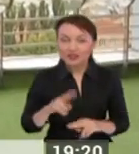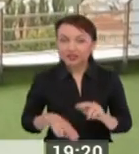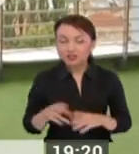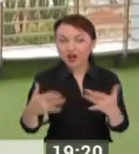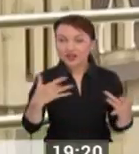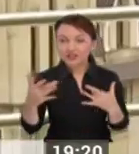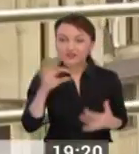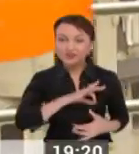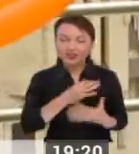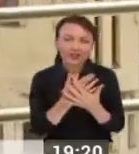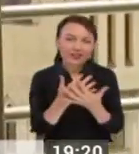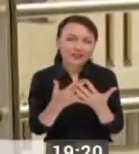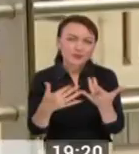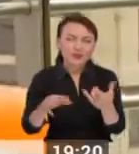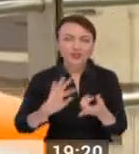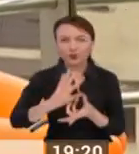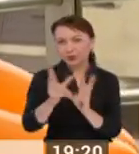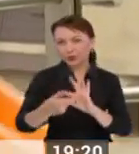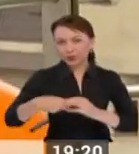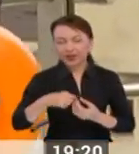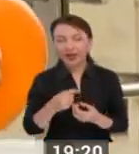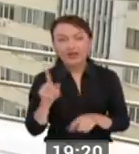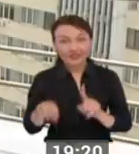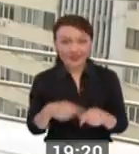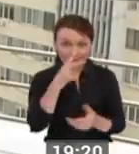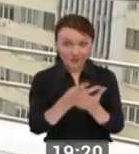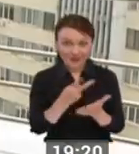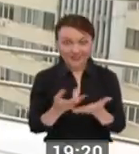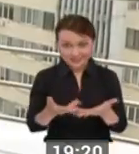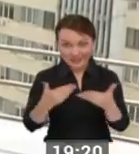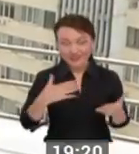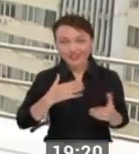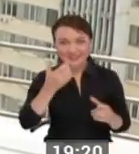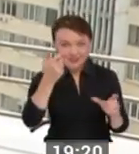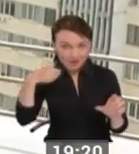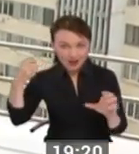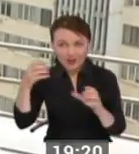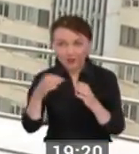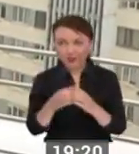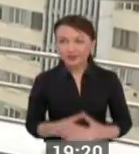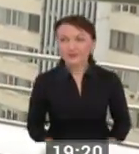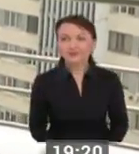артист використовує різноманітні трюки. Деякі з них демонструє і нашій знімальній групі.